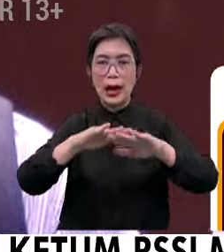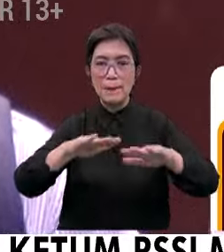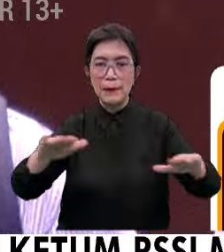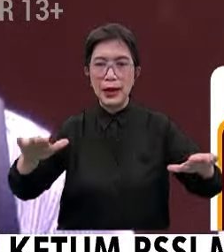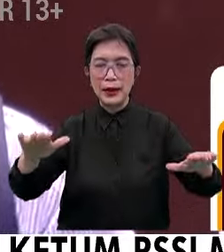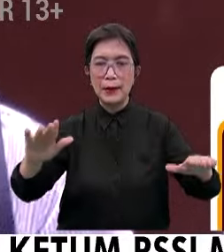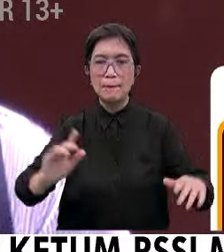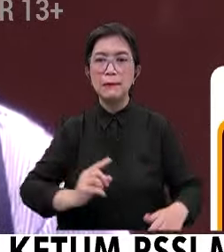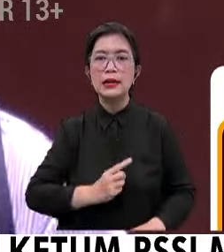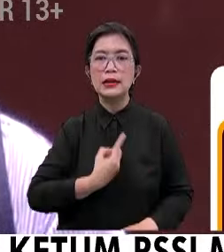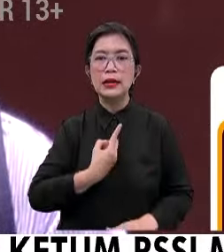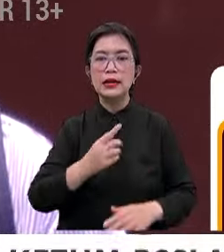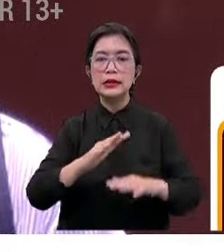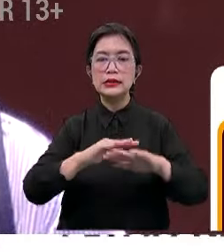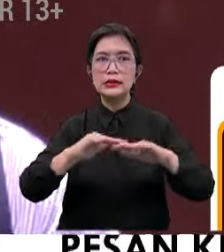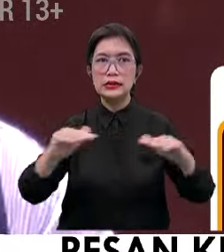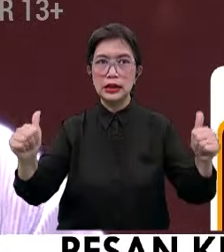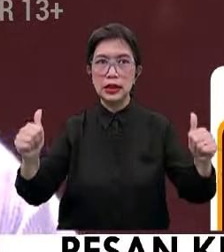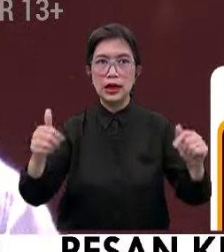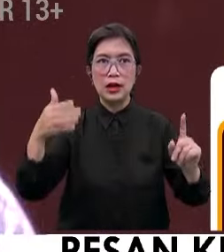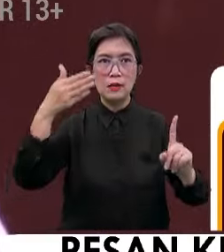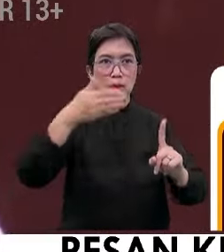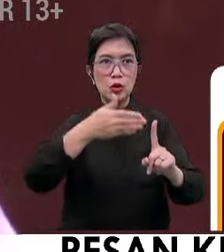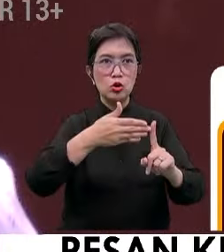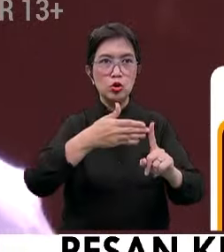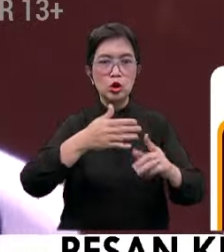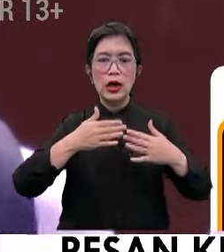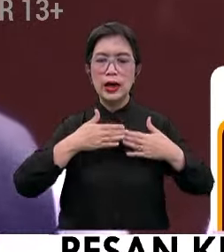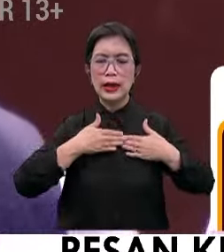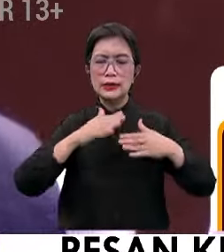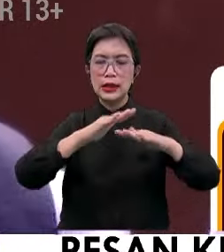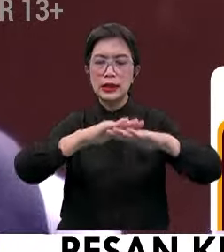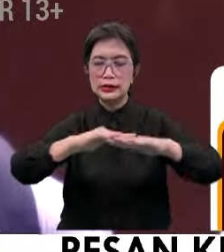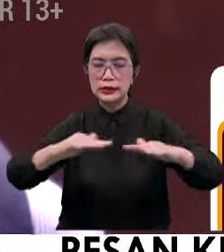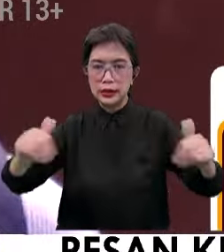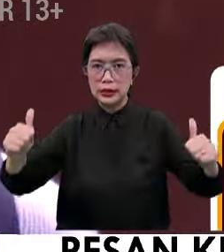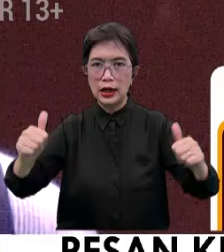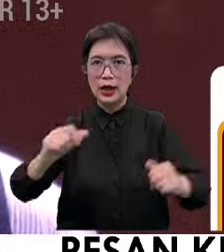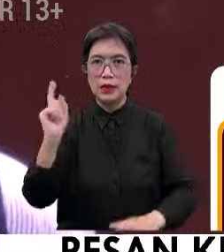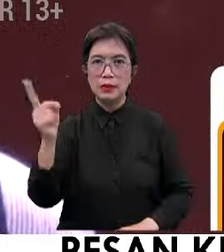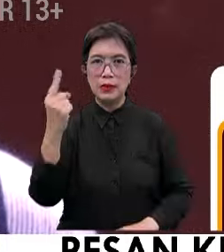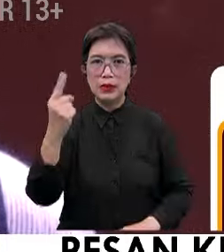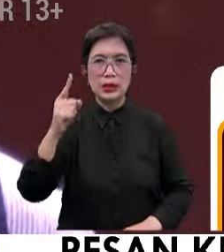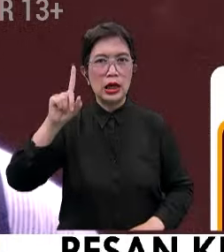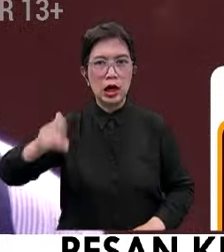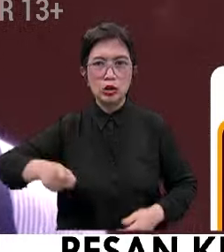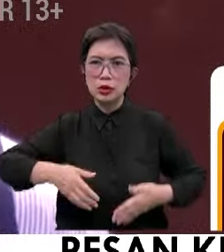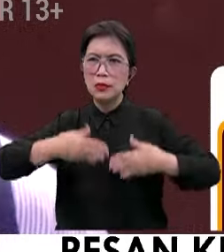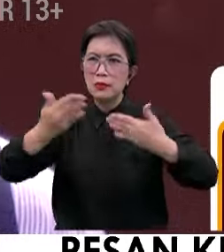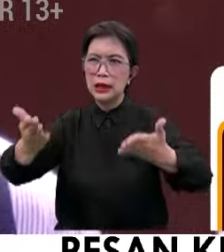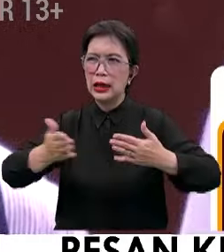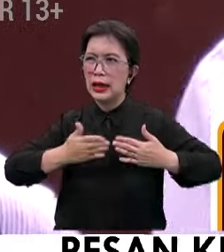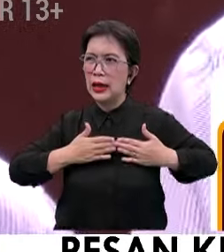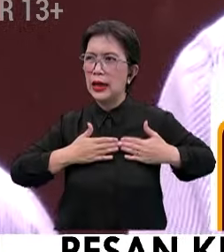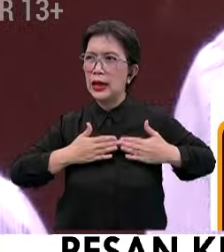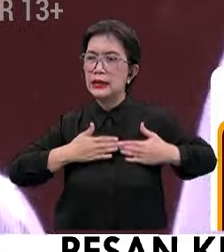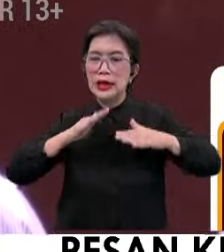sejahtera. Untuk menuju sejahtera, pemerintah harus memberikan rasa aman